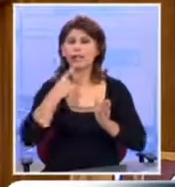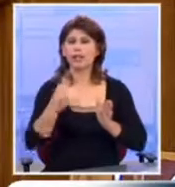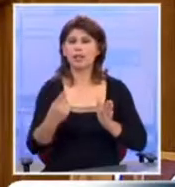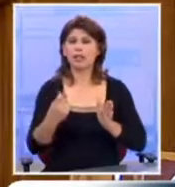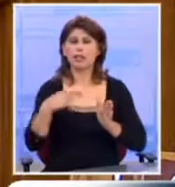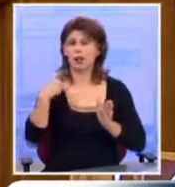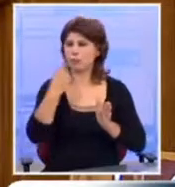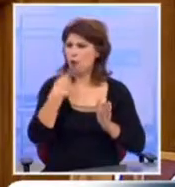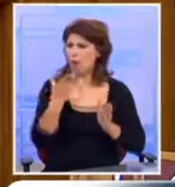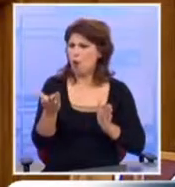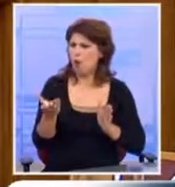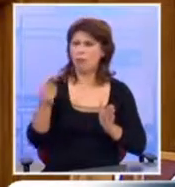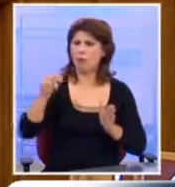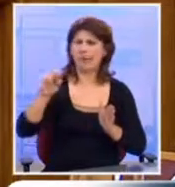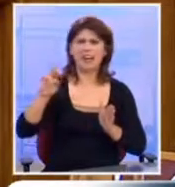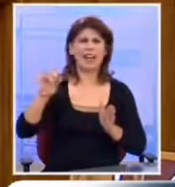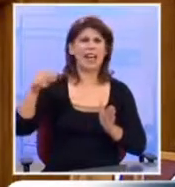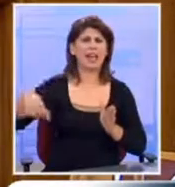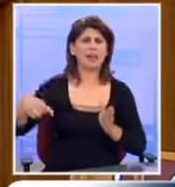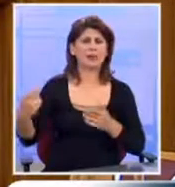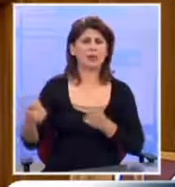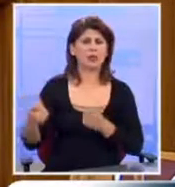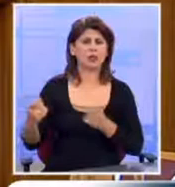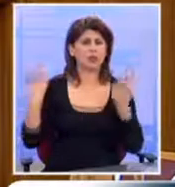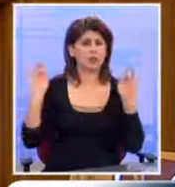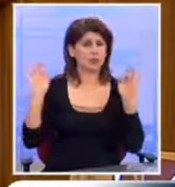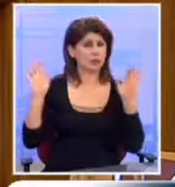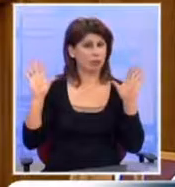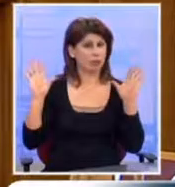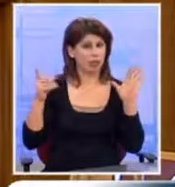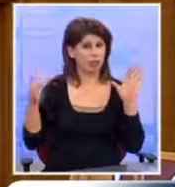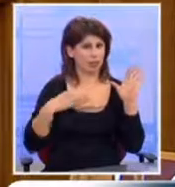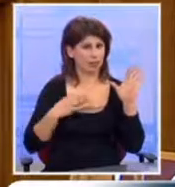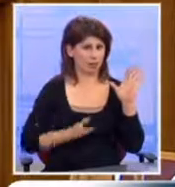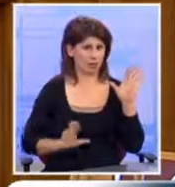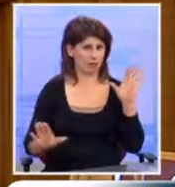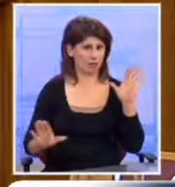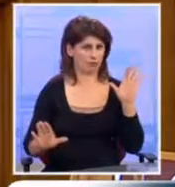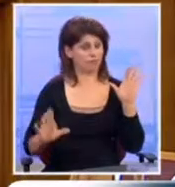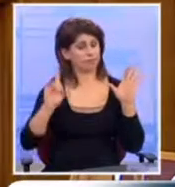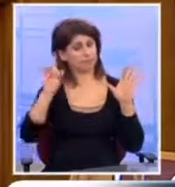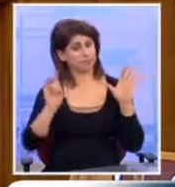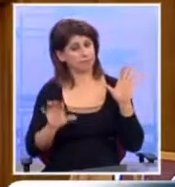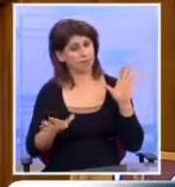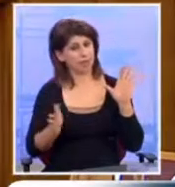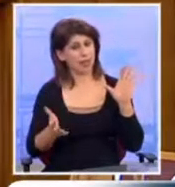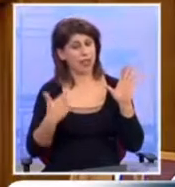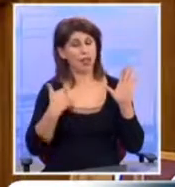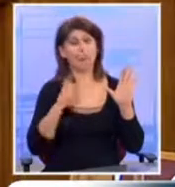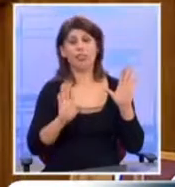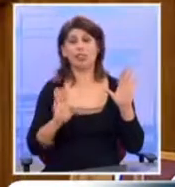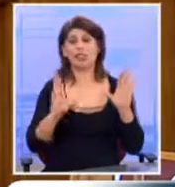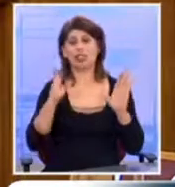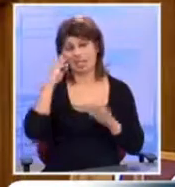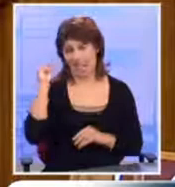ανυπόλοιπτο μόρφωμα της Δουτού και της Νερίτ που έστησαν? Απολύτως τίποτε. Προφανώς δεν πρόκειται για